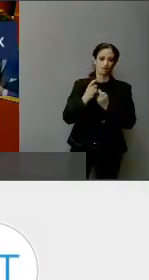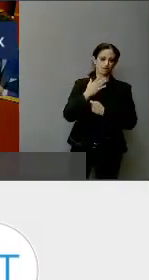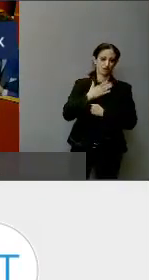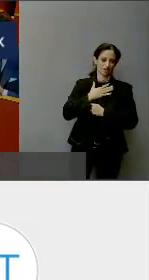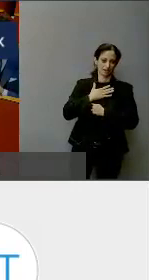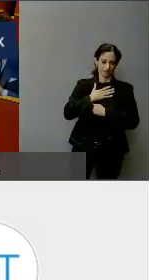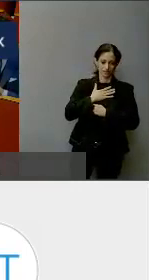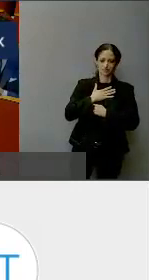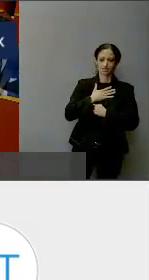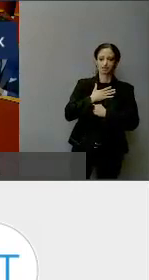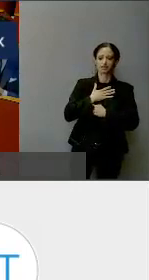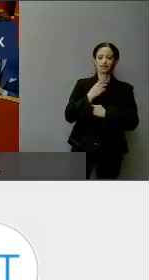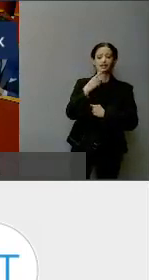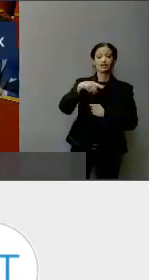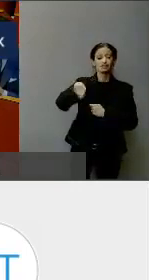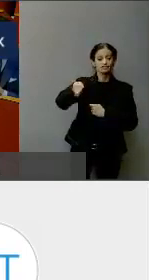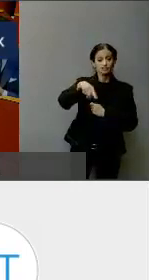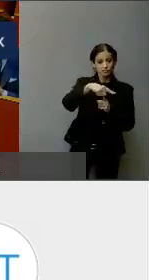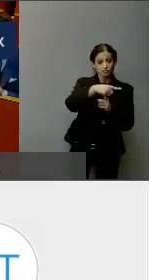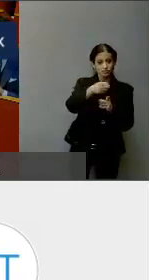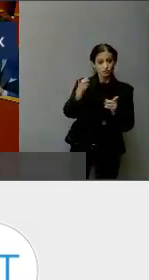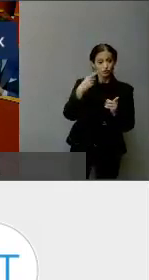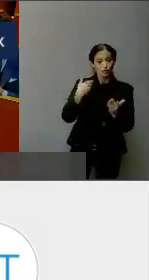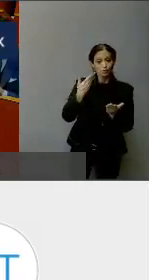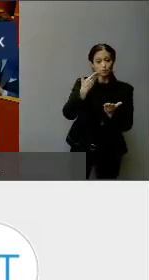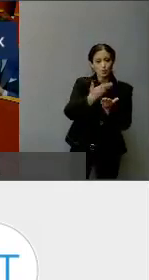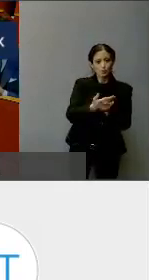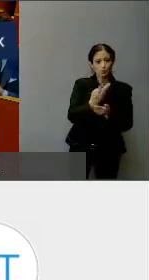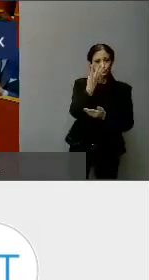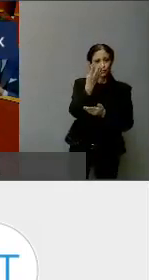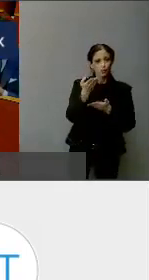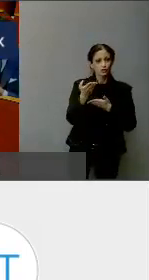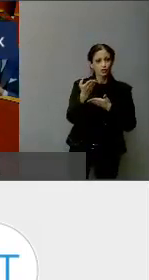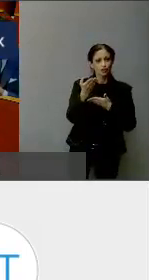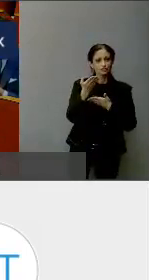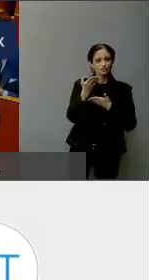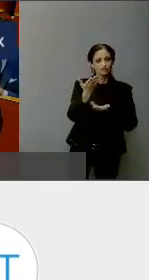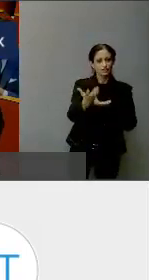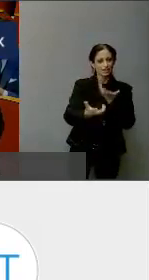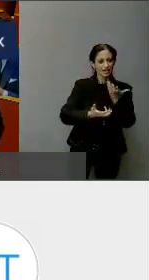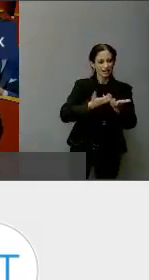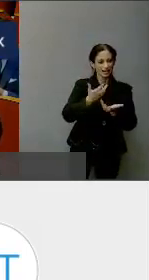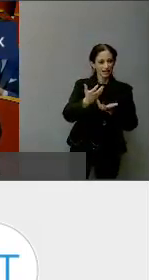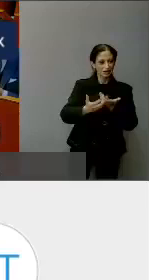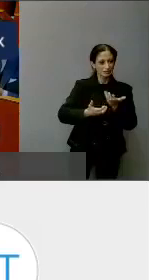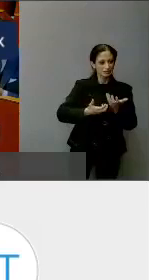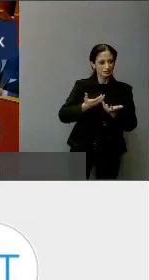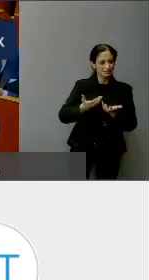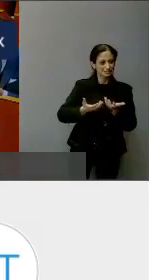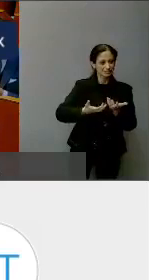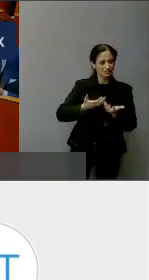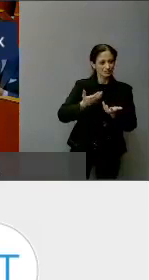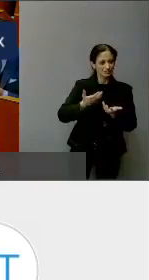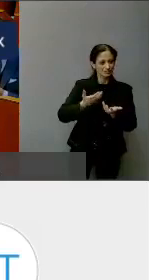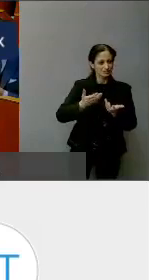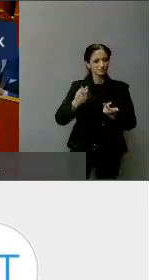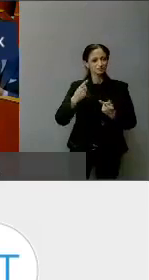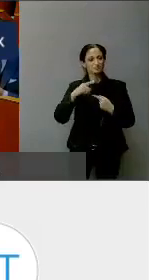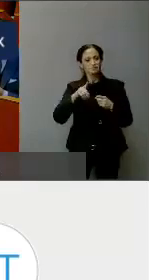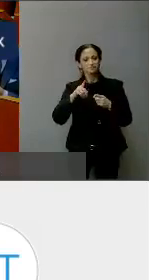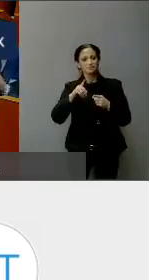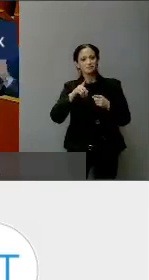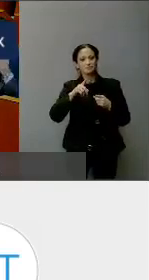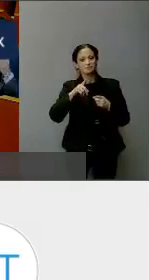e voi avete tra l'altro proposto quattro forni crematori erano a investire la valle del velino la valle